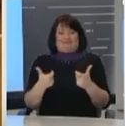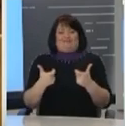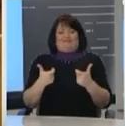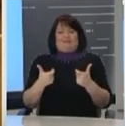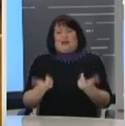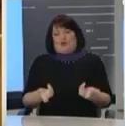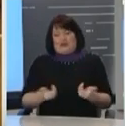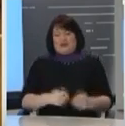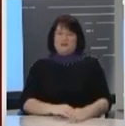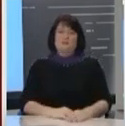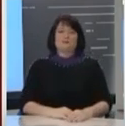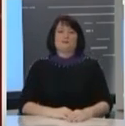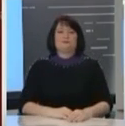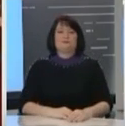πλαίσιο.